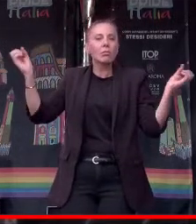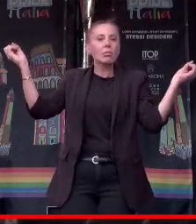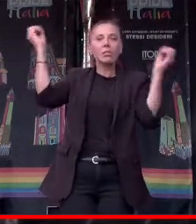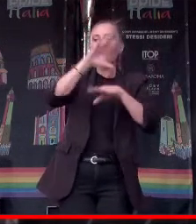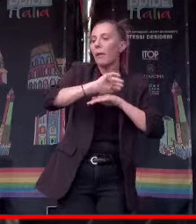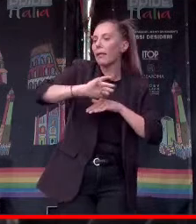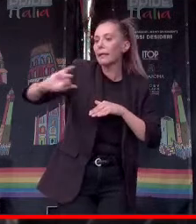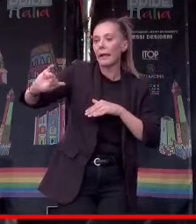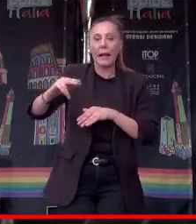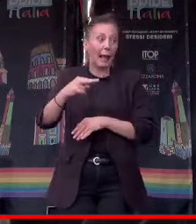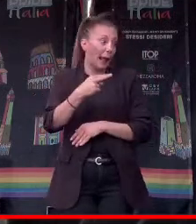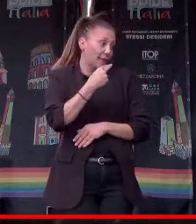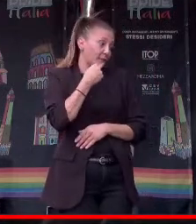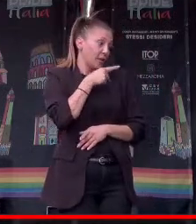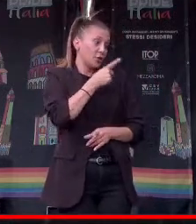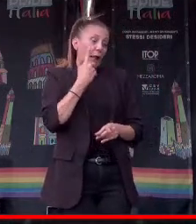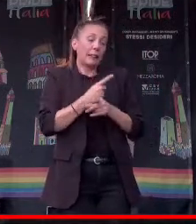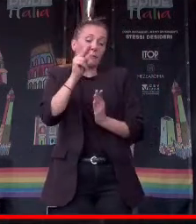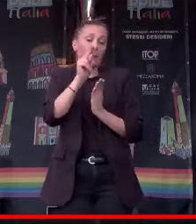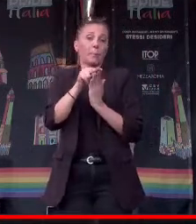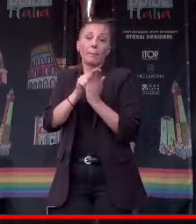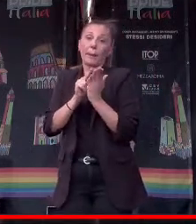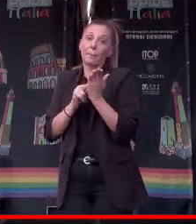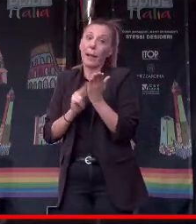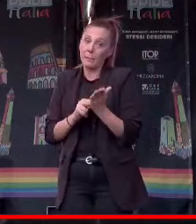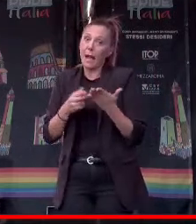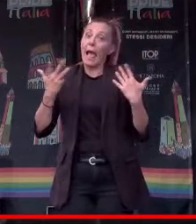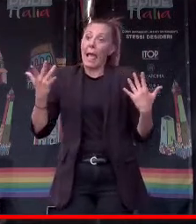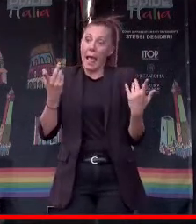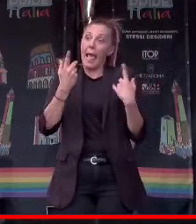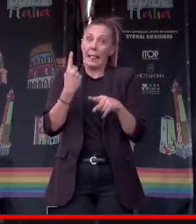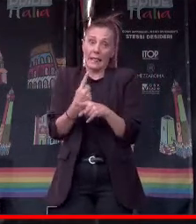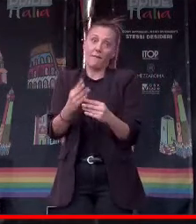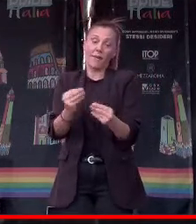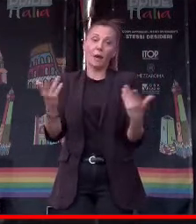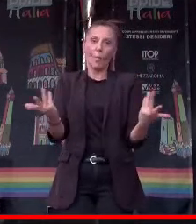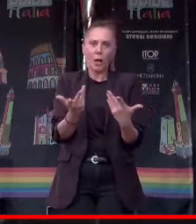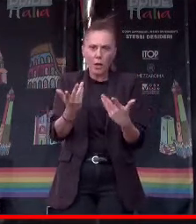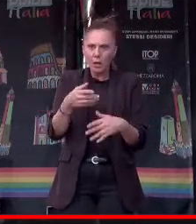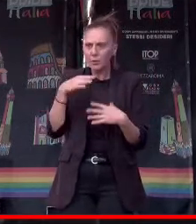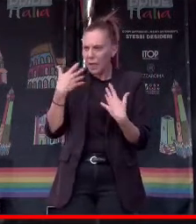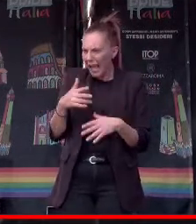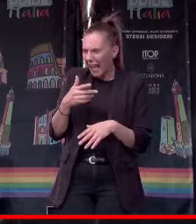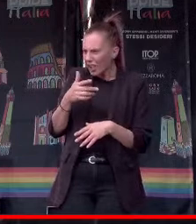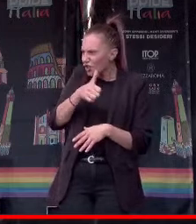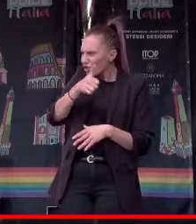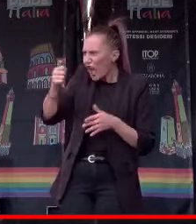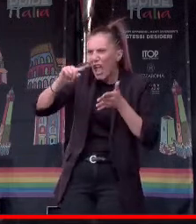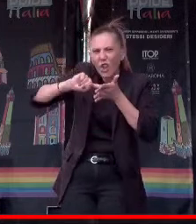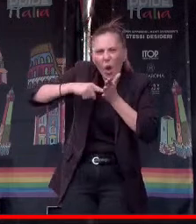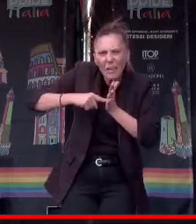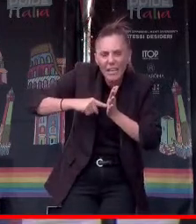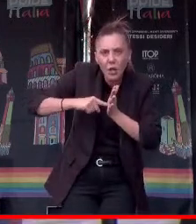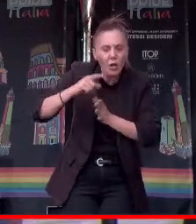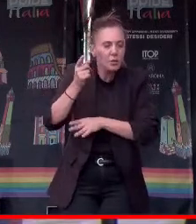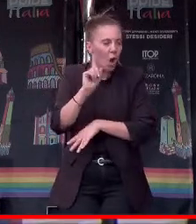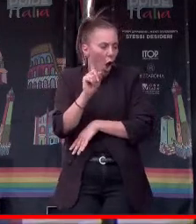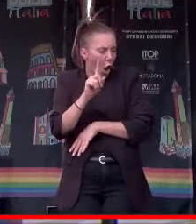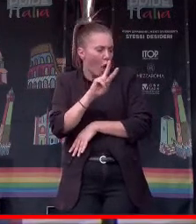Qui tocca che se lo segna, questo. Sì, mi sono segnato che questo. Insomma, facciamo qualcosa. Sono spariti 100 milioni. Quanto è? No, 200.000